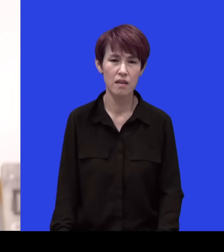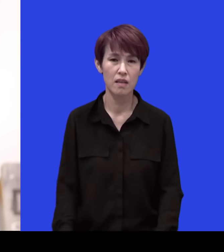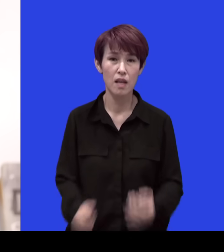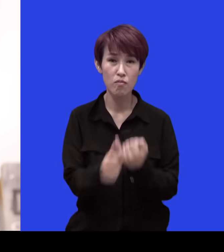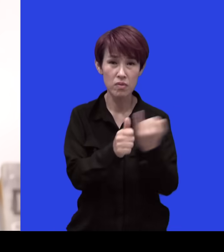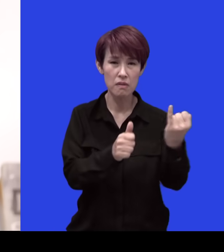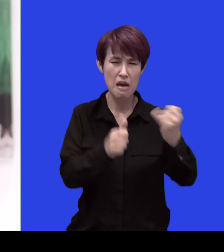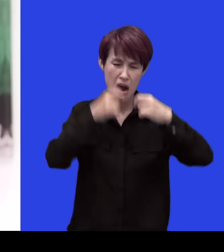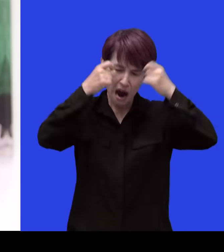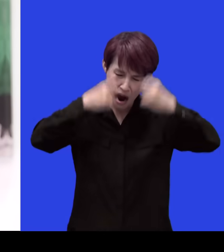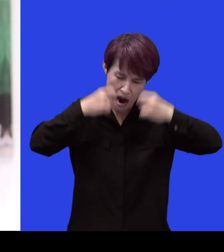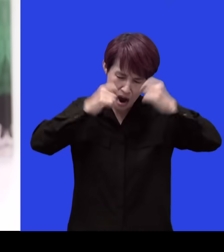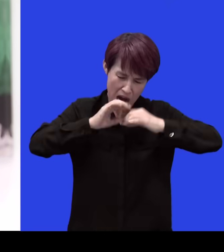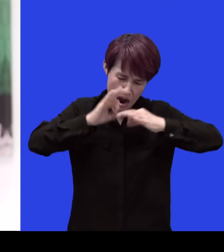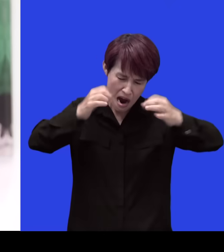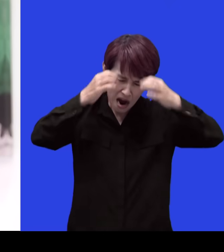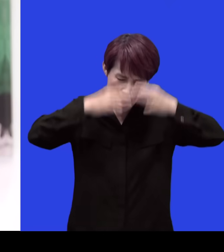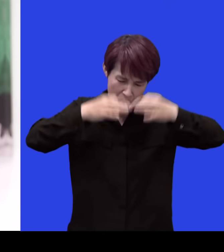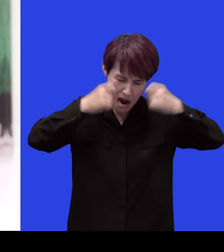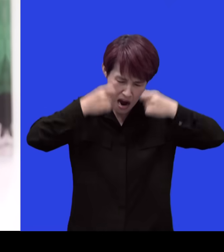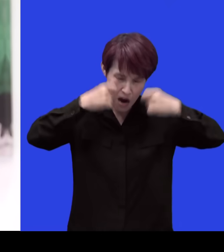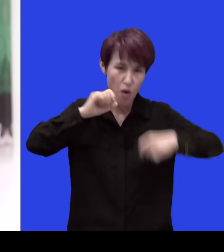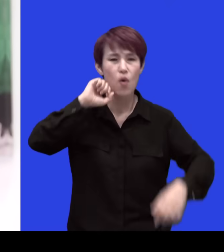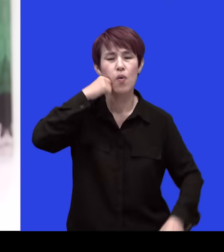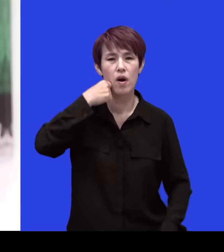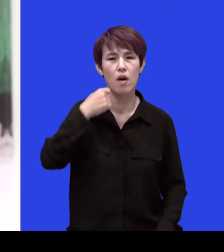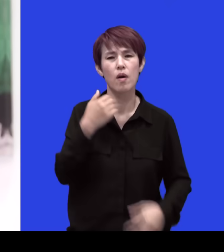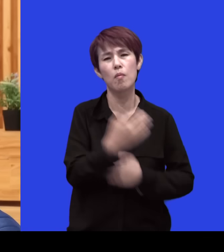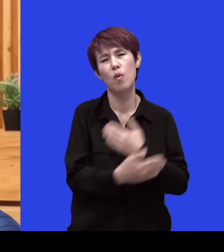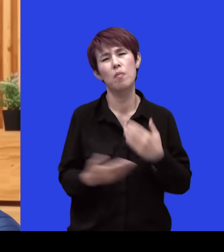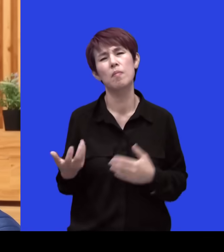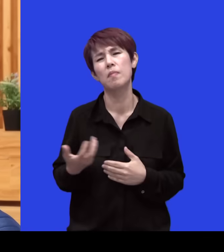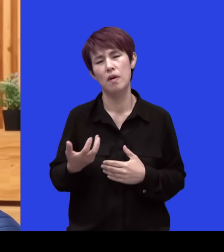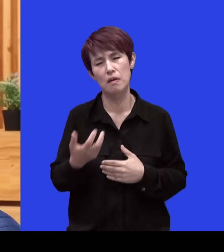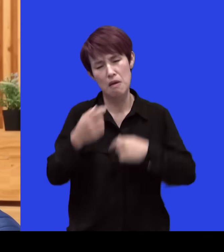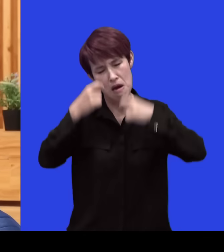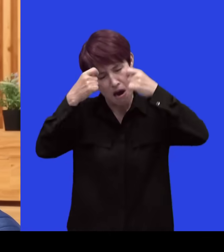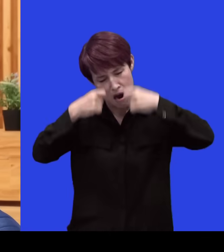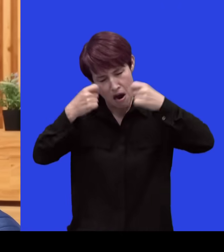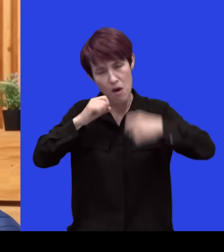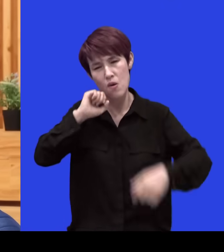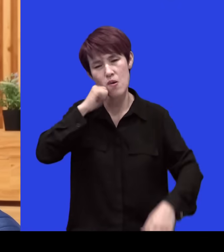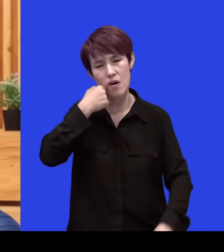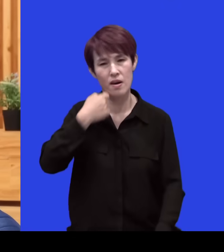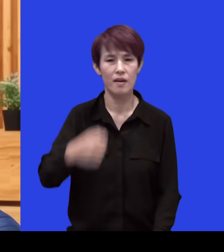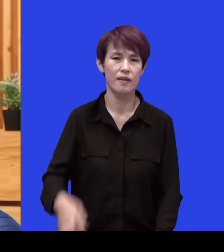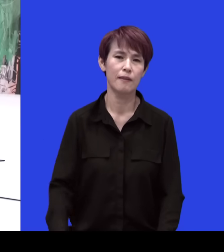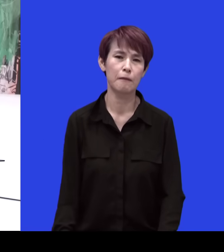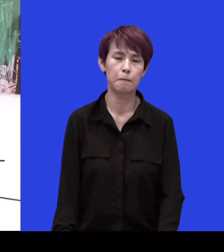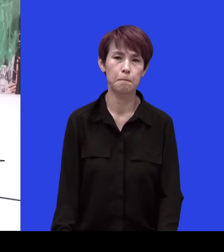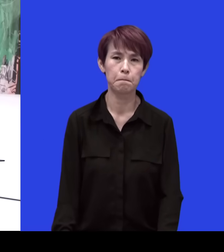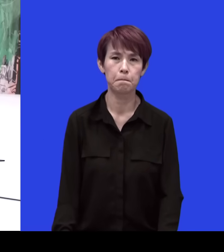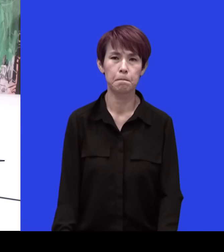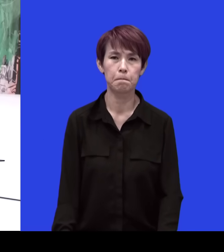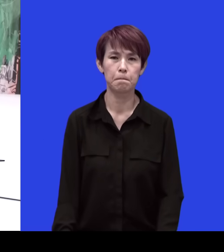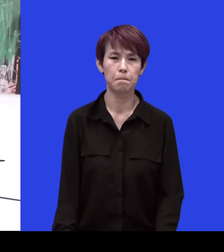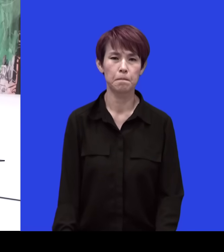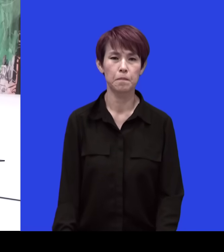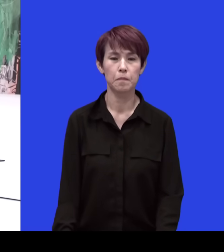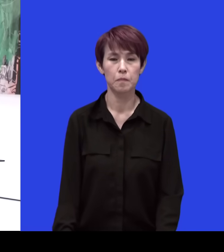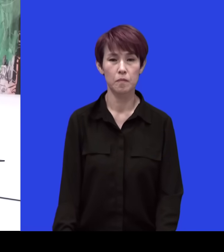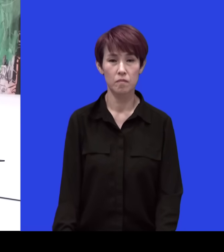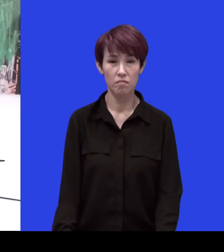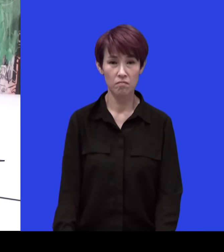울을 수가 없는 거야. 뭐 눈물도 정말 안 몸이 나오는 망해. 거죠. 아, 몸이. 몸도 그러니까. 그렇고. 그러니까 그게 이제 병이